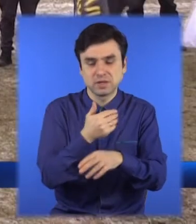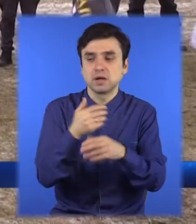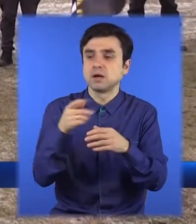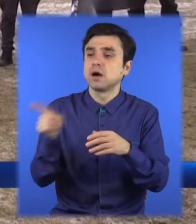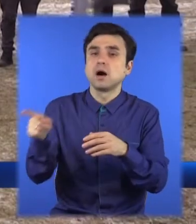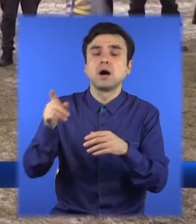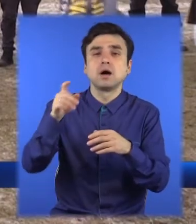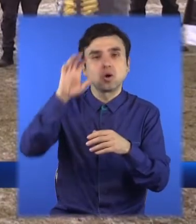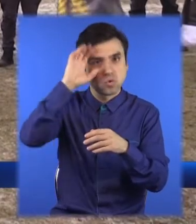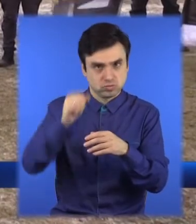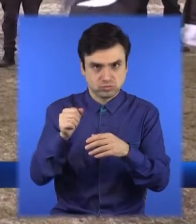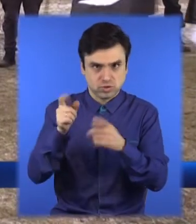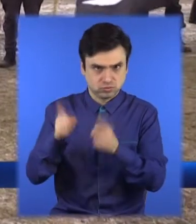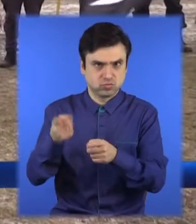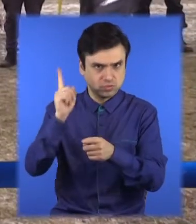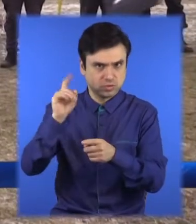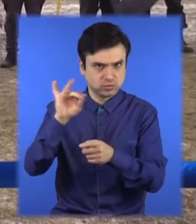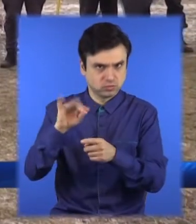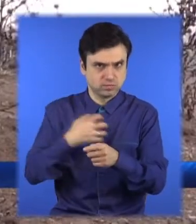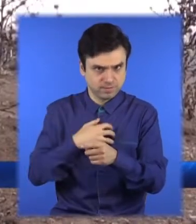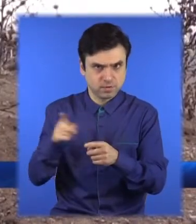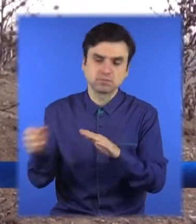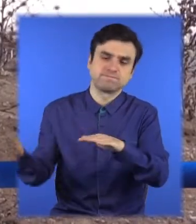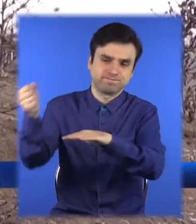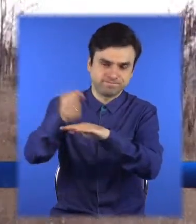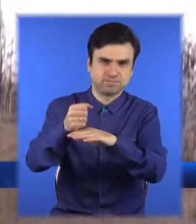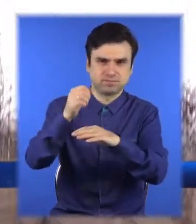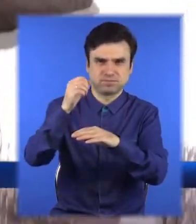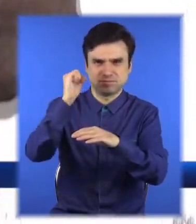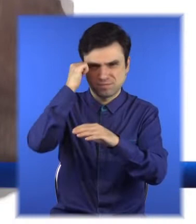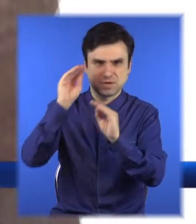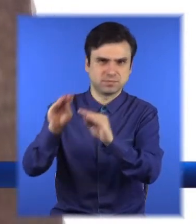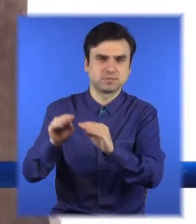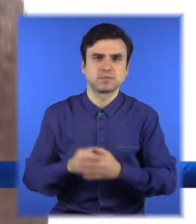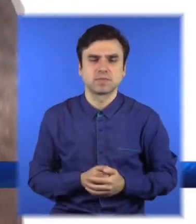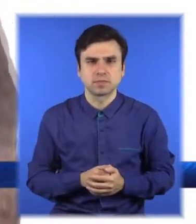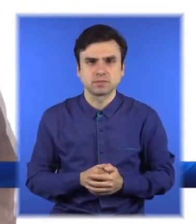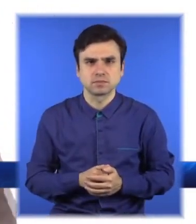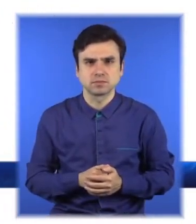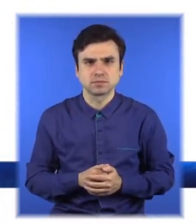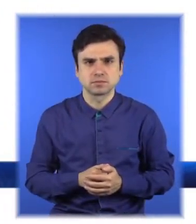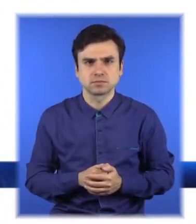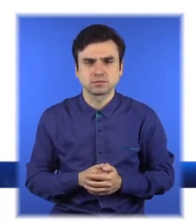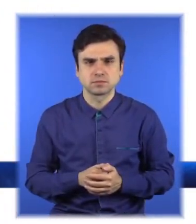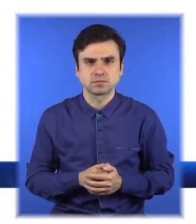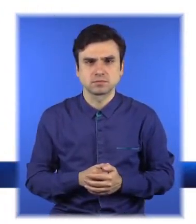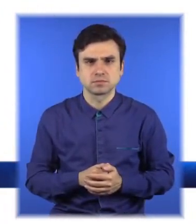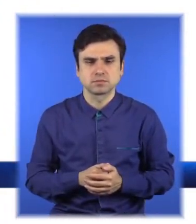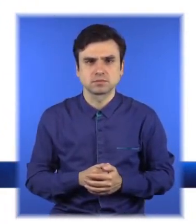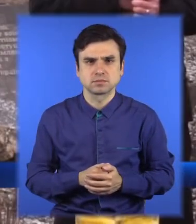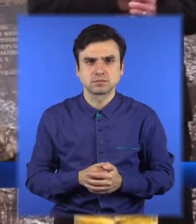року. Наразі ініціативна група збирає підписи прихильників встановлення пам'ятника Костю Пестушку. Опісля планують передати